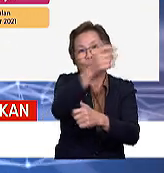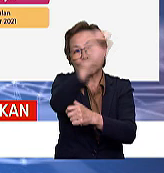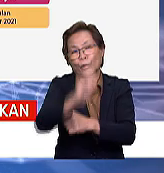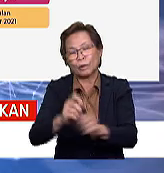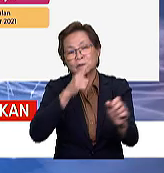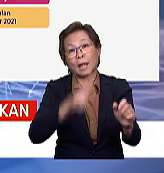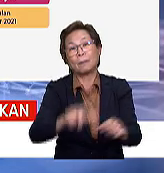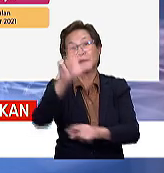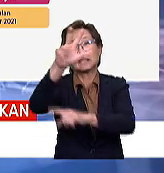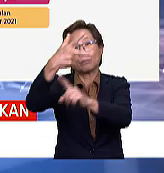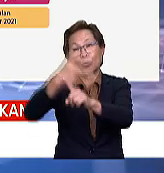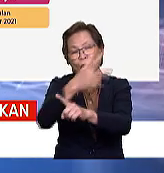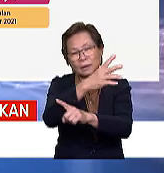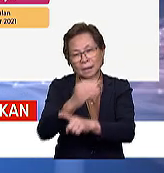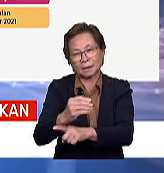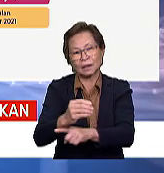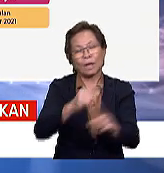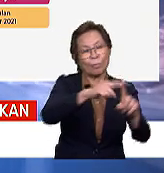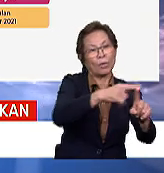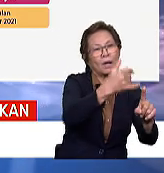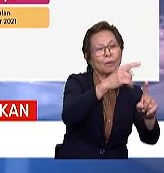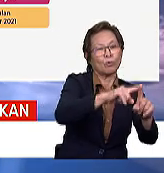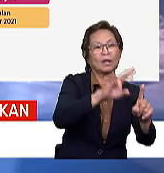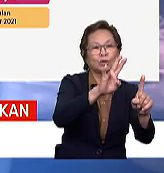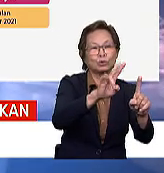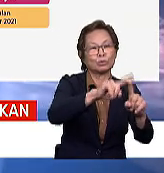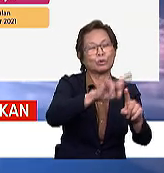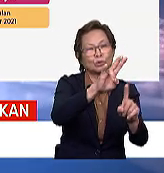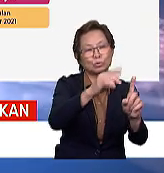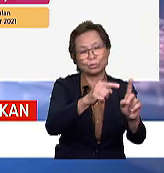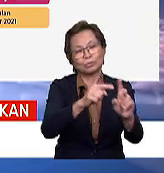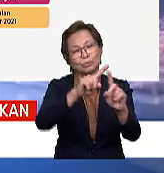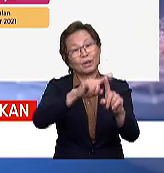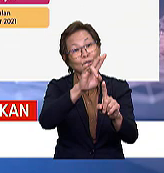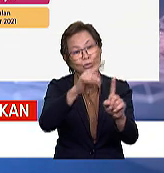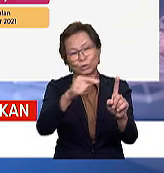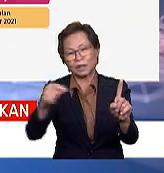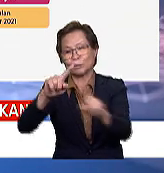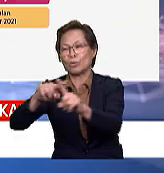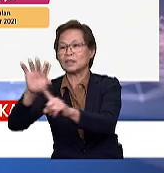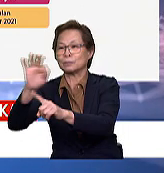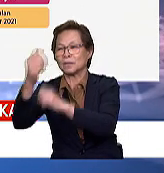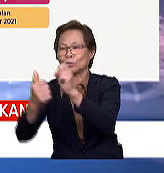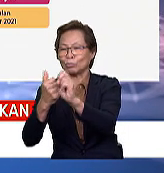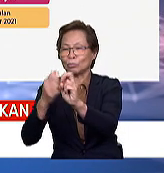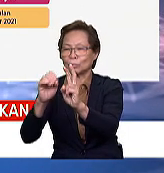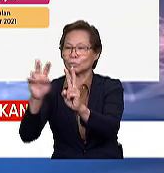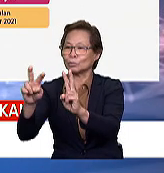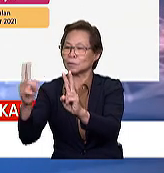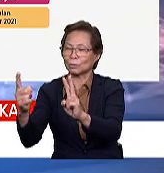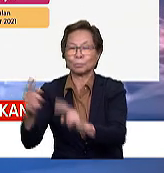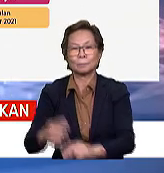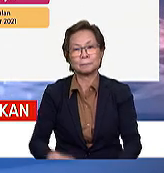tiga bulan tambahan antar bulan julai sehingga September 2012 16